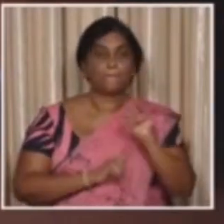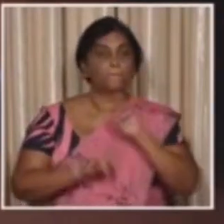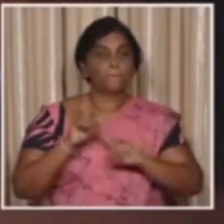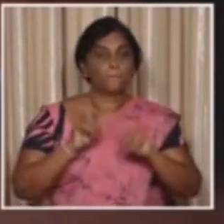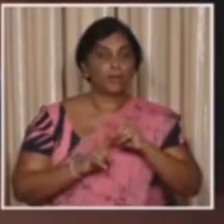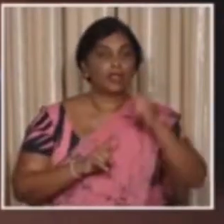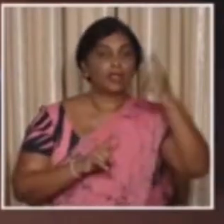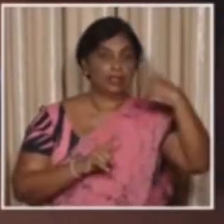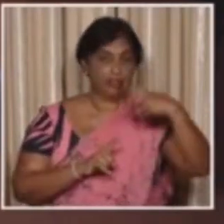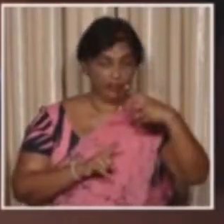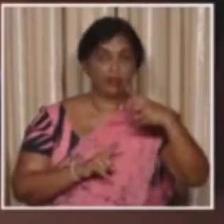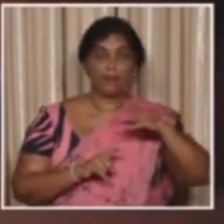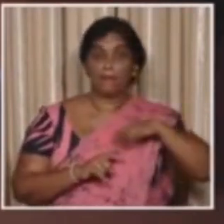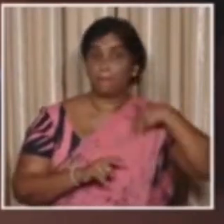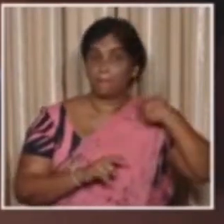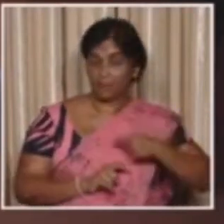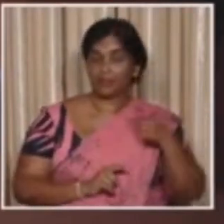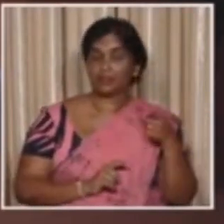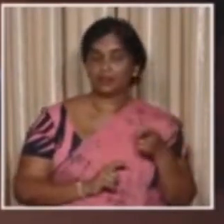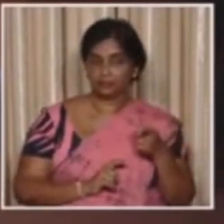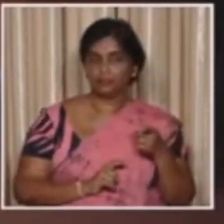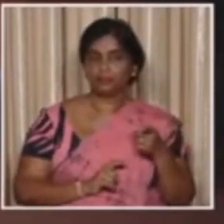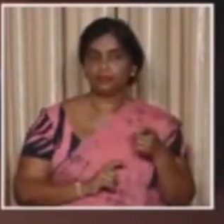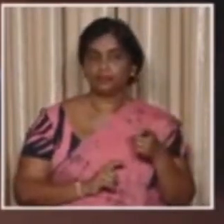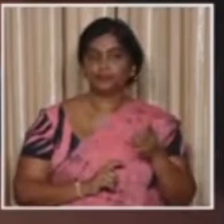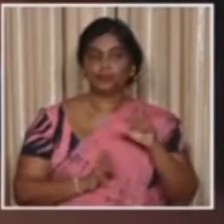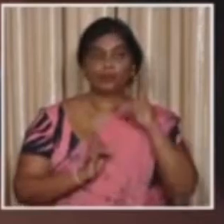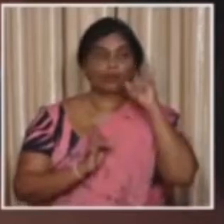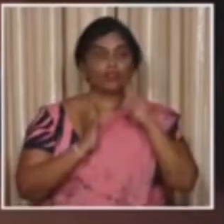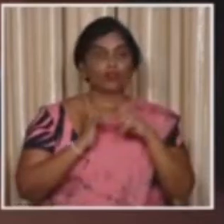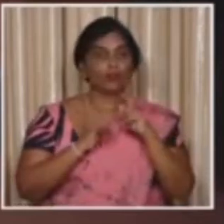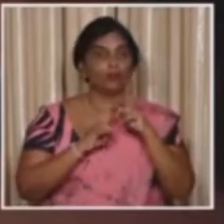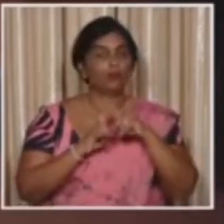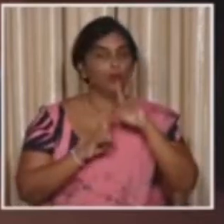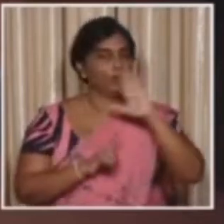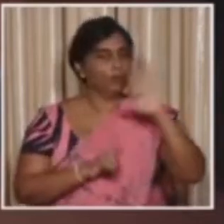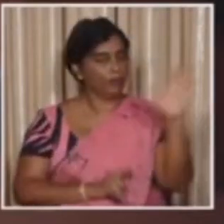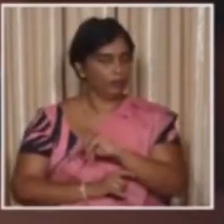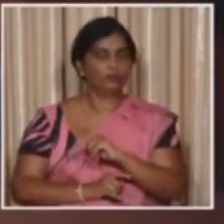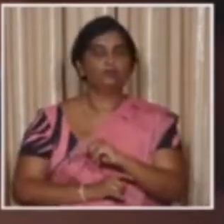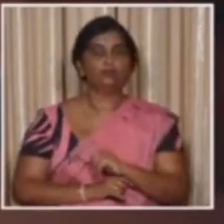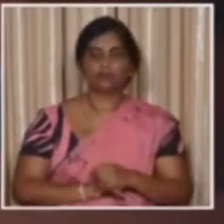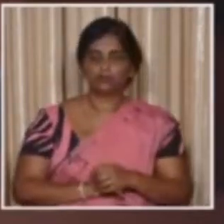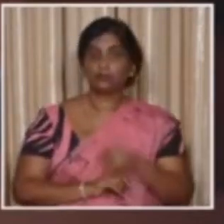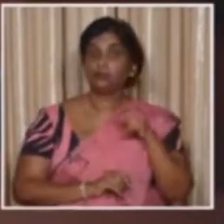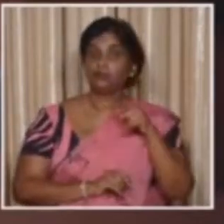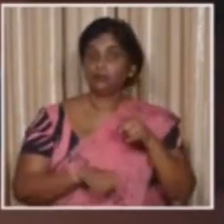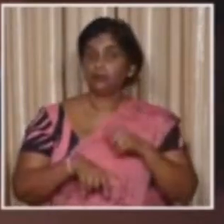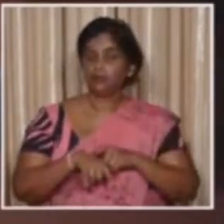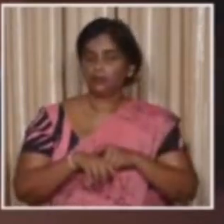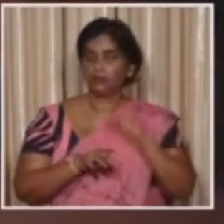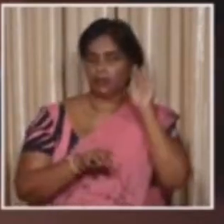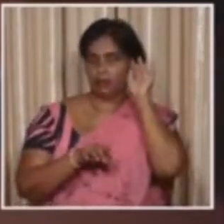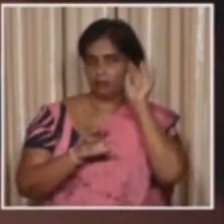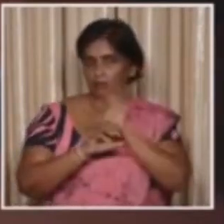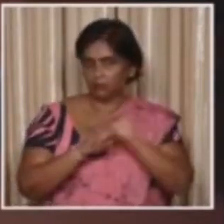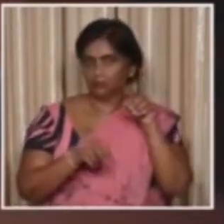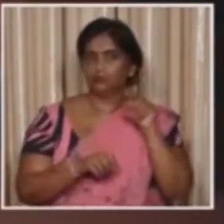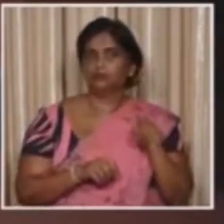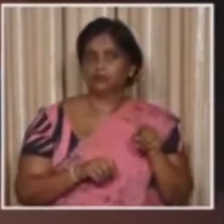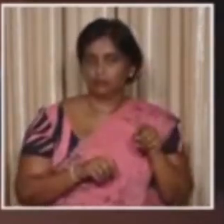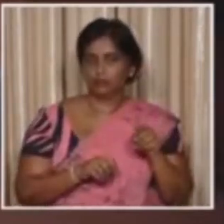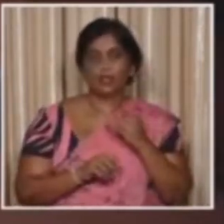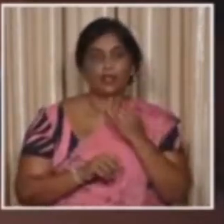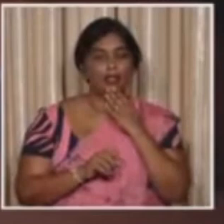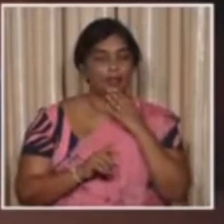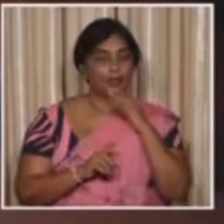itu dewaniya, padaniya, apa kop sabah itu kemana gua evela tama eldarau kare,